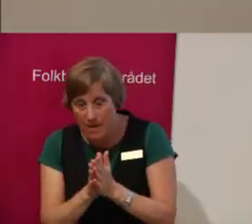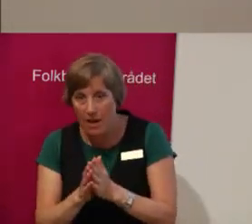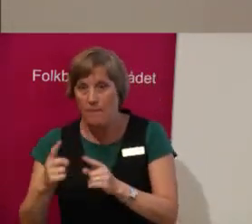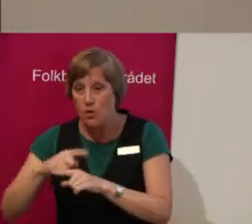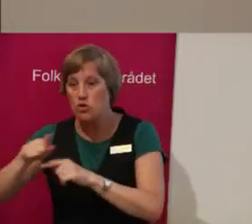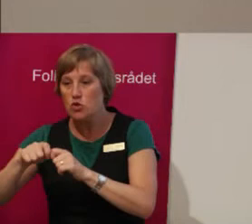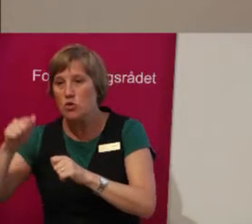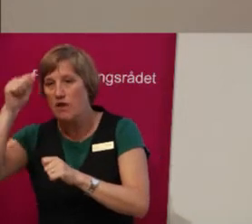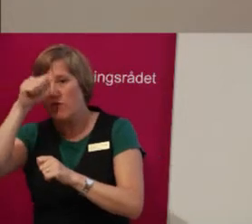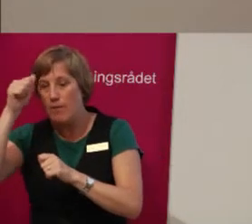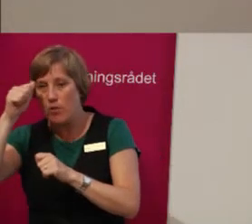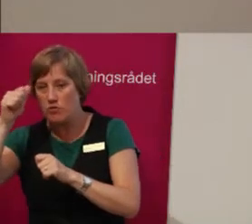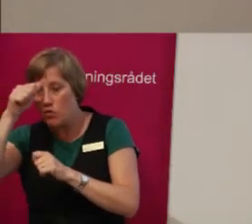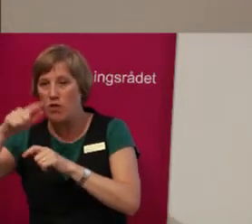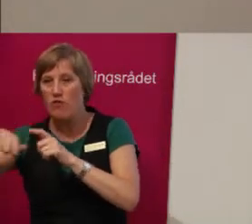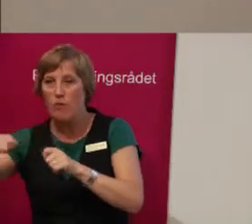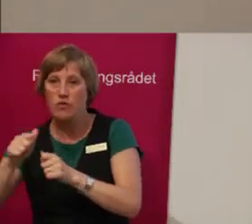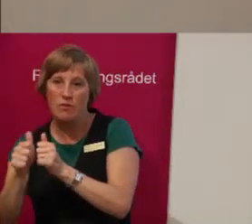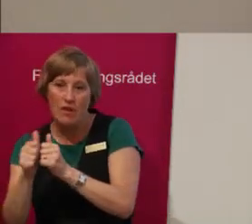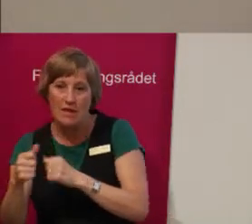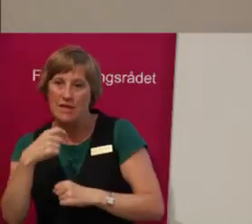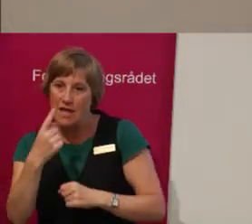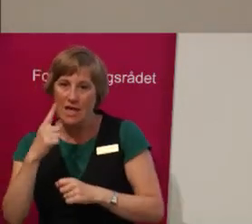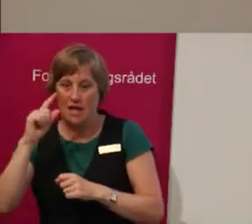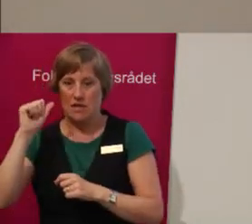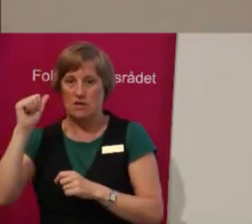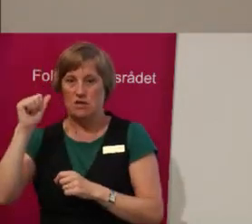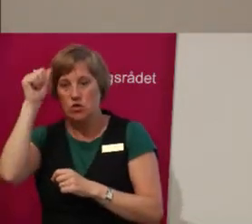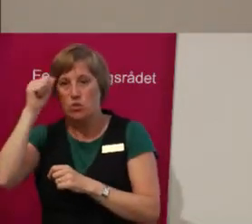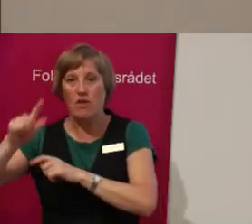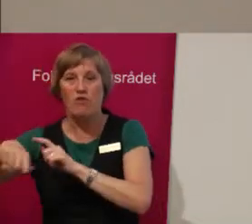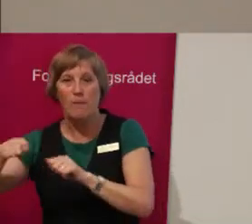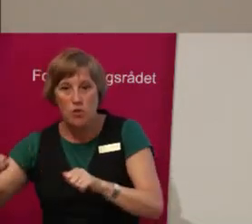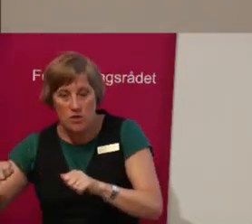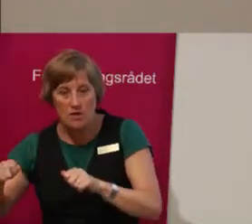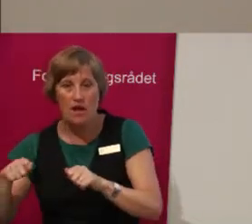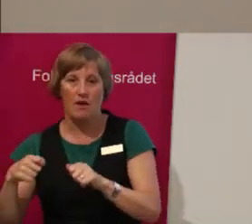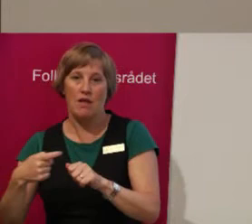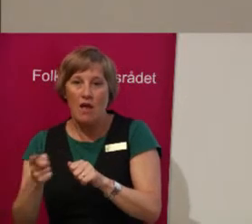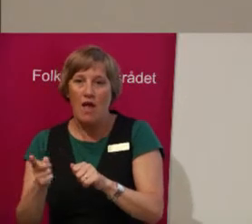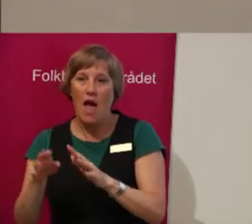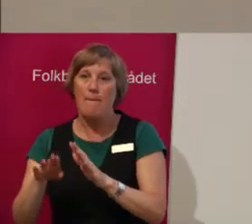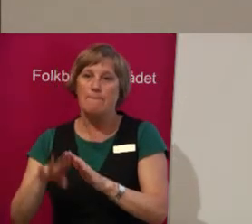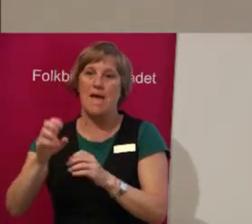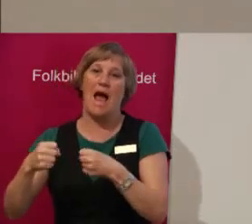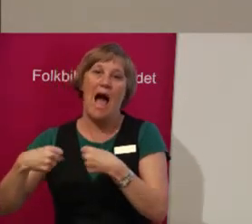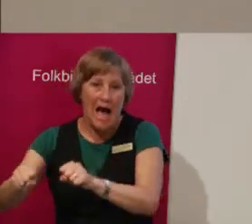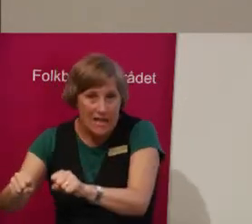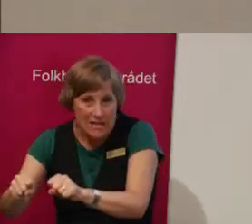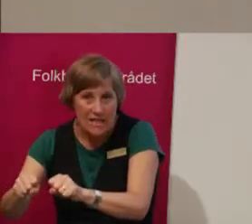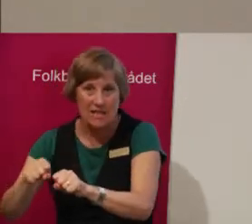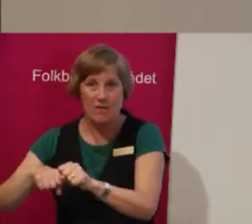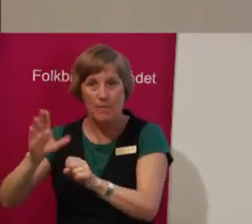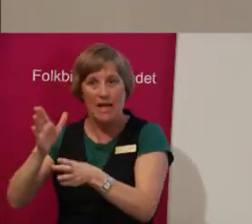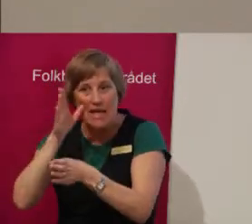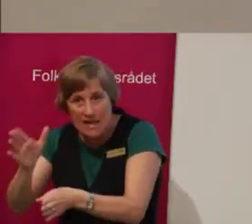studieförbundsföreträdare vi har pratat med, ger en bild av att studieförbunden är mer aktiva och mer inriktade än